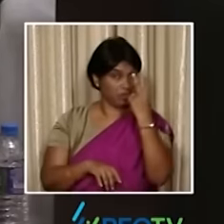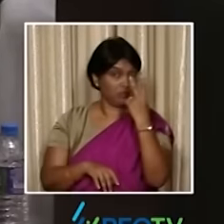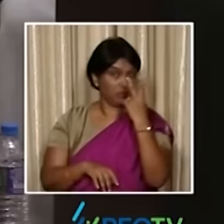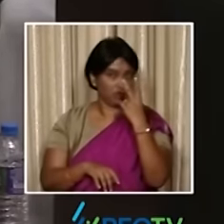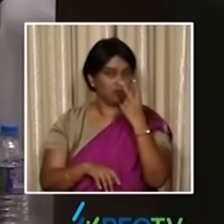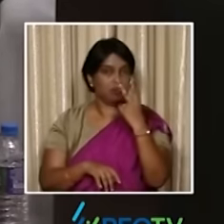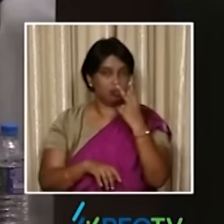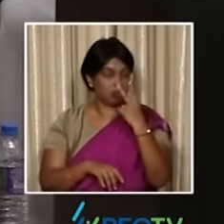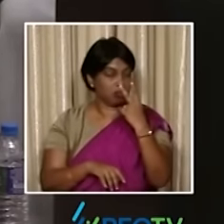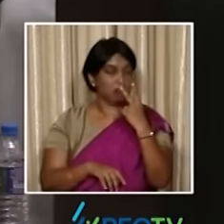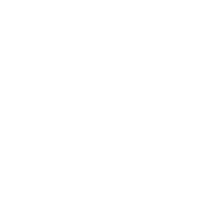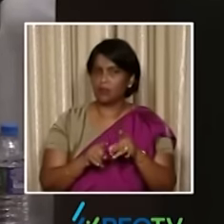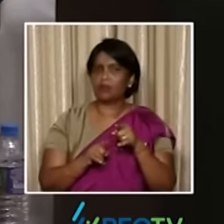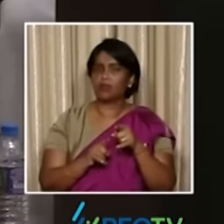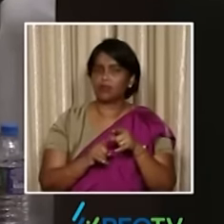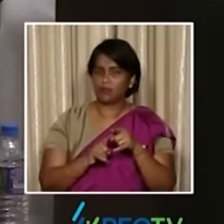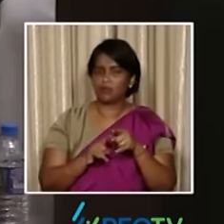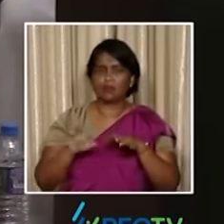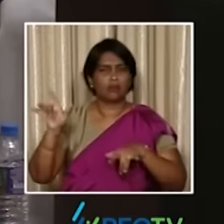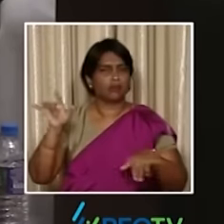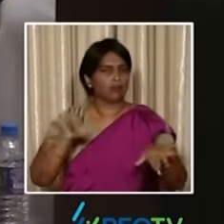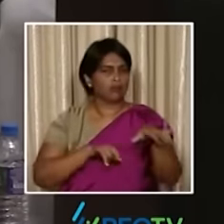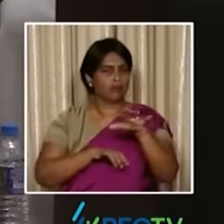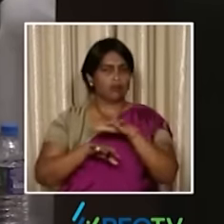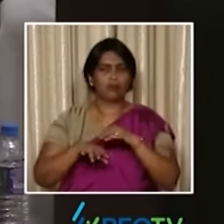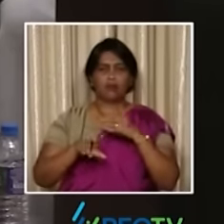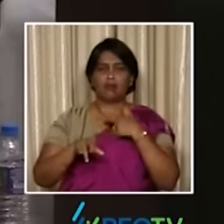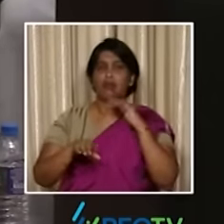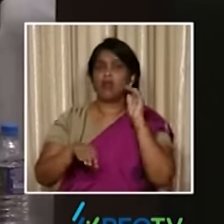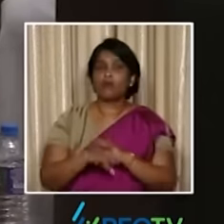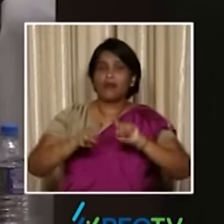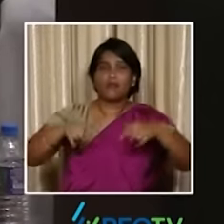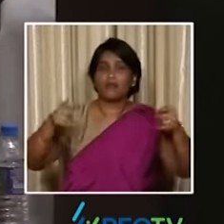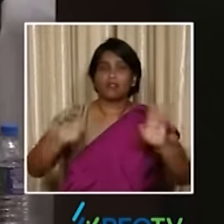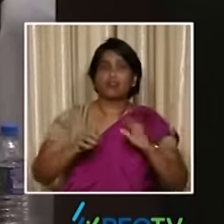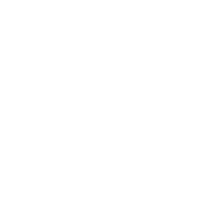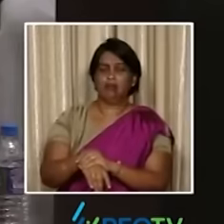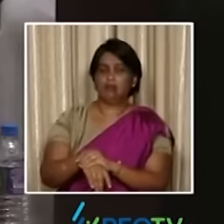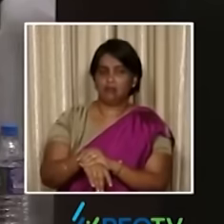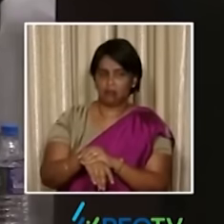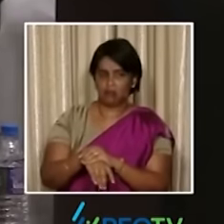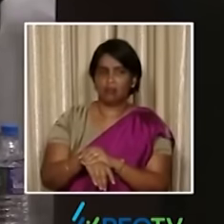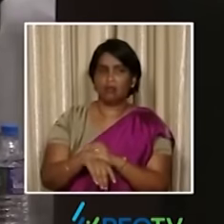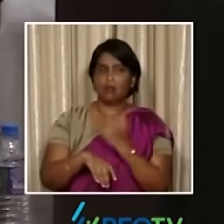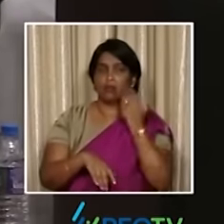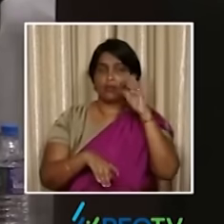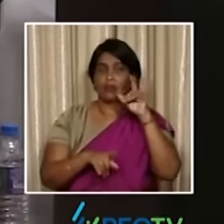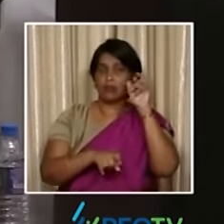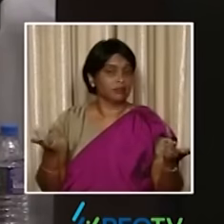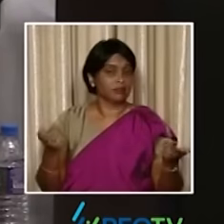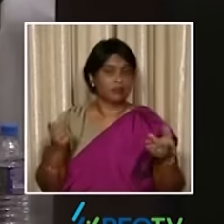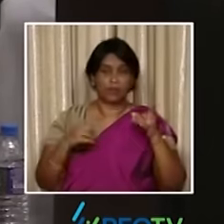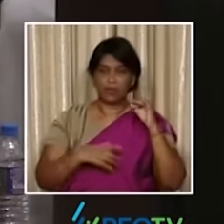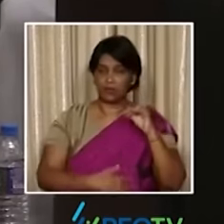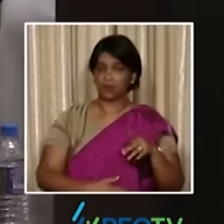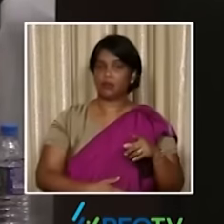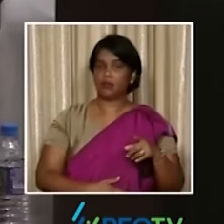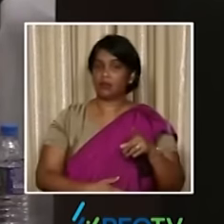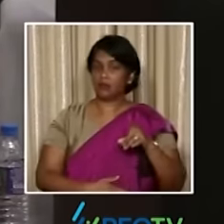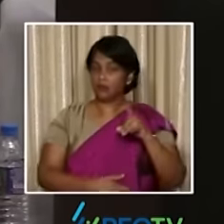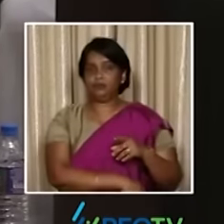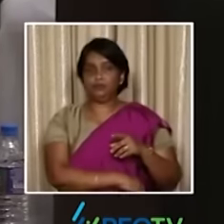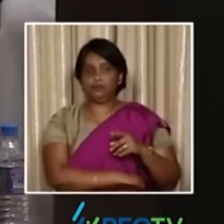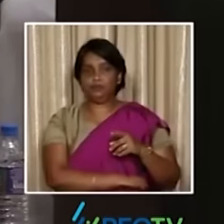දෙපළක් දෙන්නෙක් මෙහෙම සැරිසරන වෙයි කියලා අල්ලලා තියෙන කවුරුත් නෙවෙයි, පොලිසිය, සිවිල් ආරක්ෂක නිලධාරීන් අල්ලලා තියෙන්නේ. එහෙම